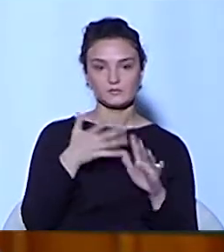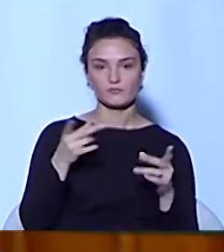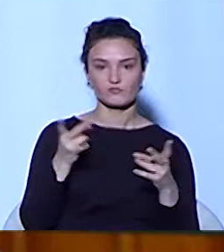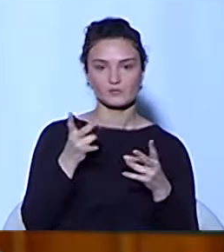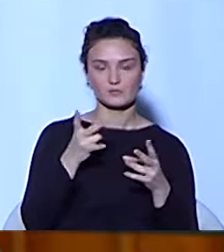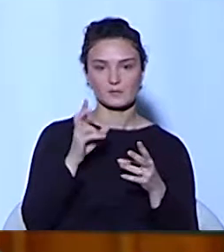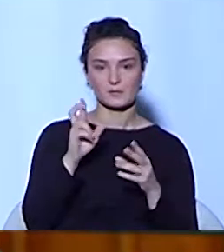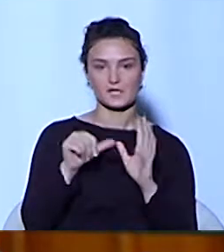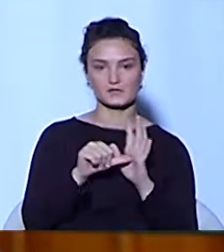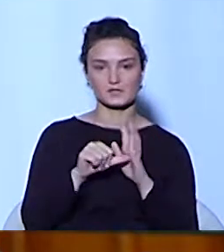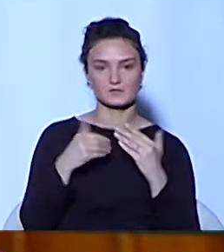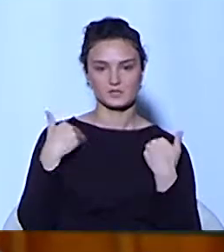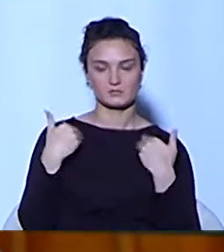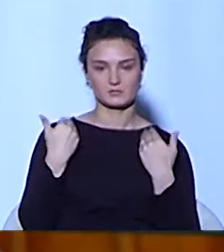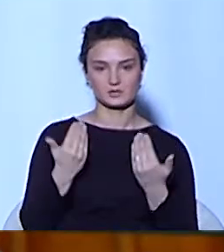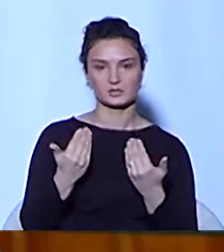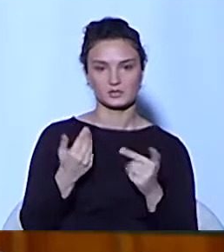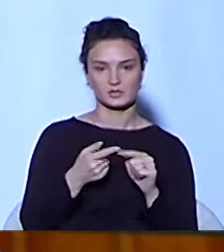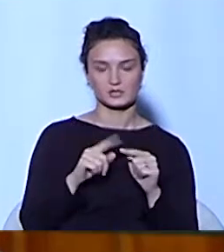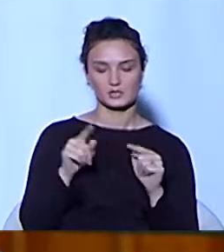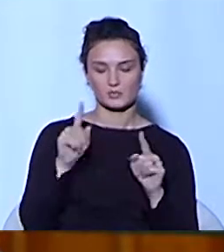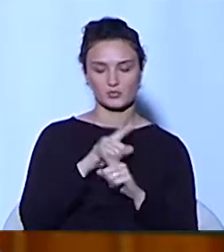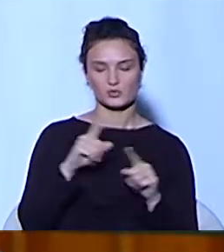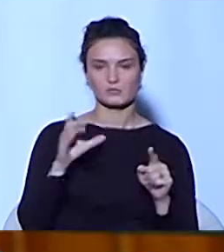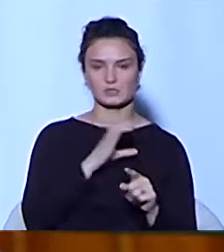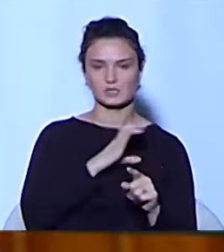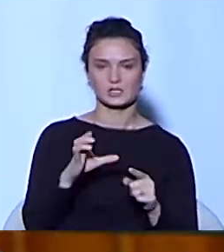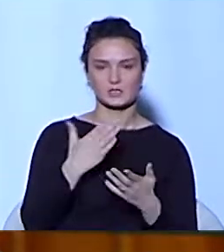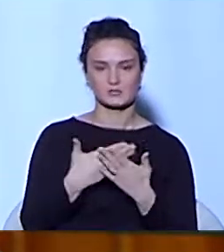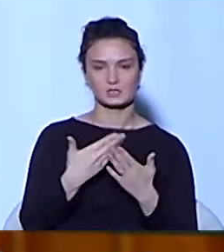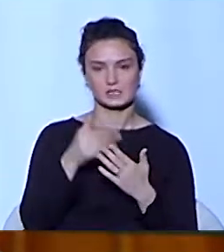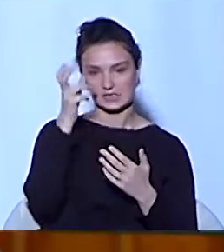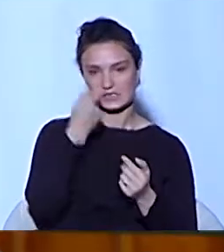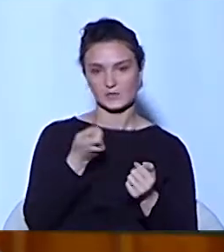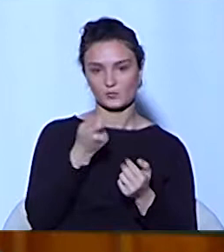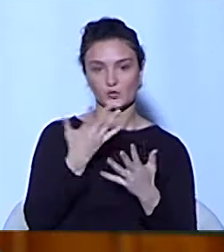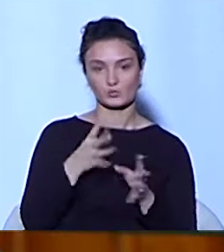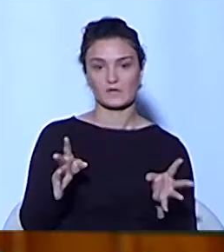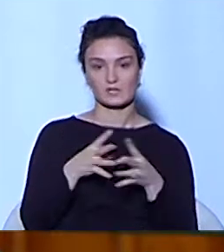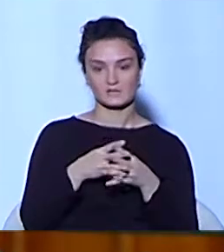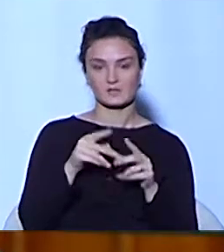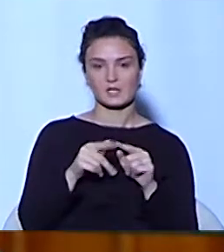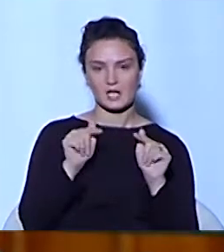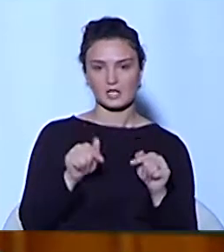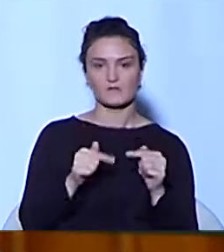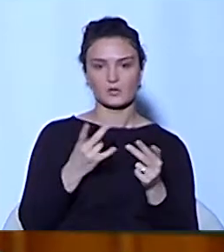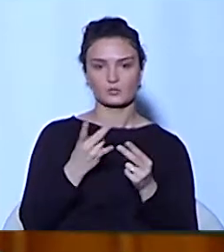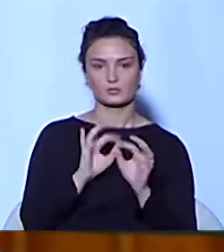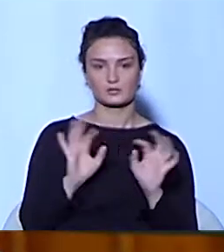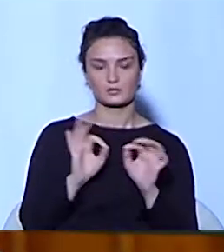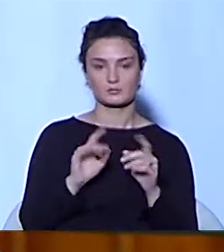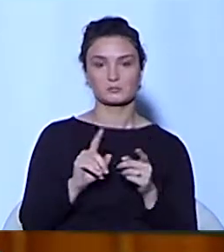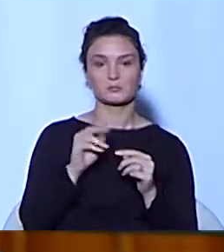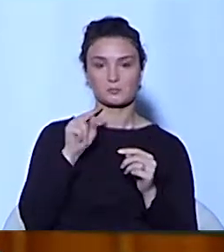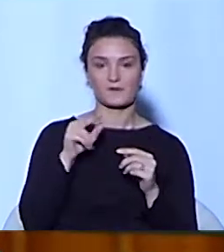გვჭირდება B6 ვიტამინი, რომლითაც გამორჩეულად მდიდარია მაგალითად ციციბურა. თუ დავაწყვილებთ, აქვე უნდა გაუსვათ ხაზი, რომ